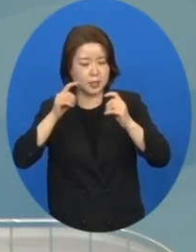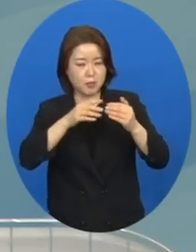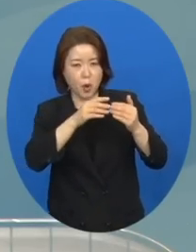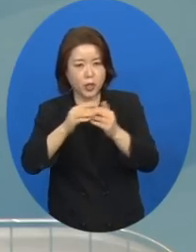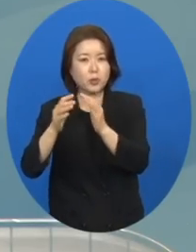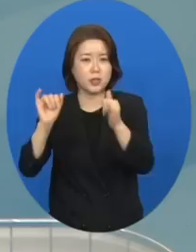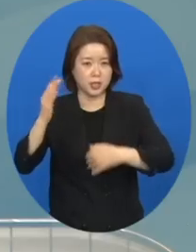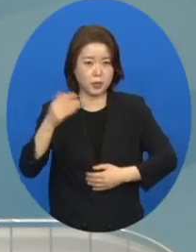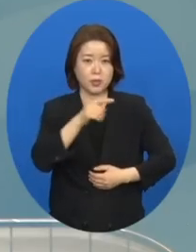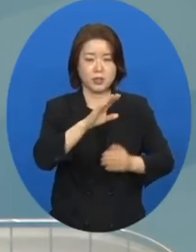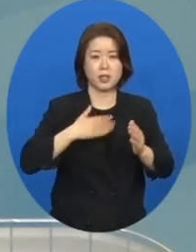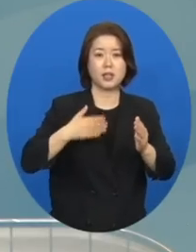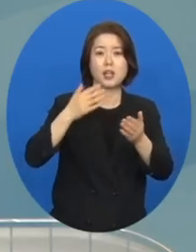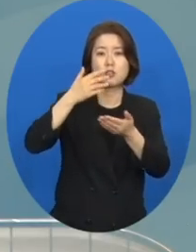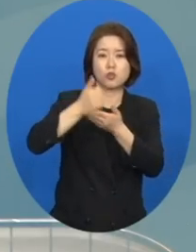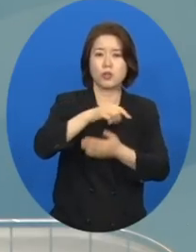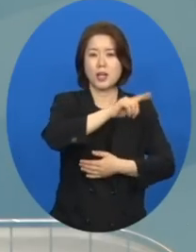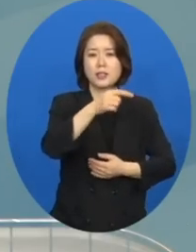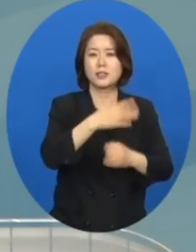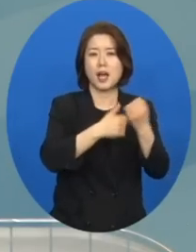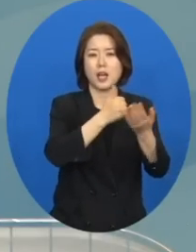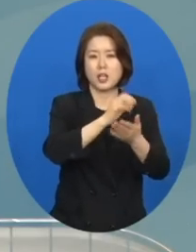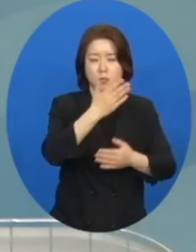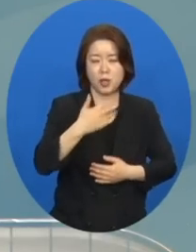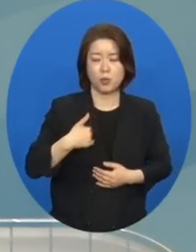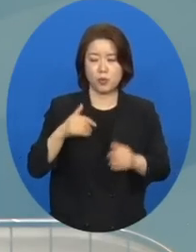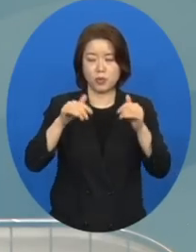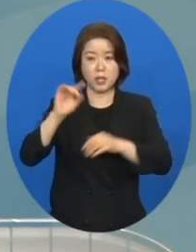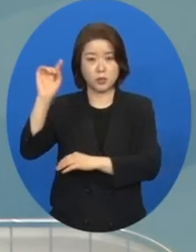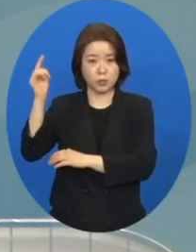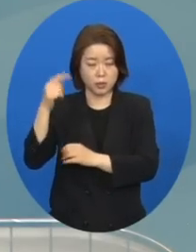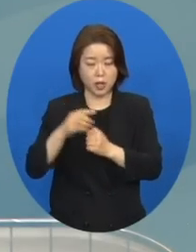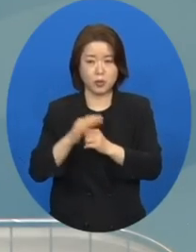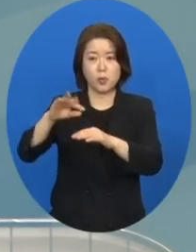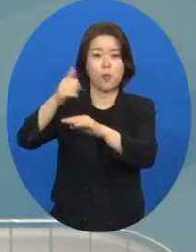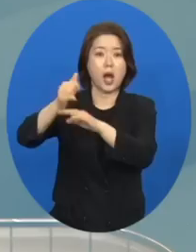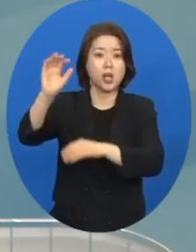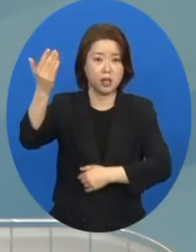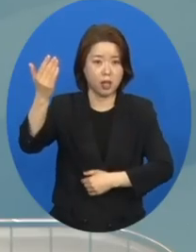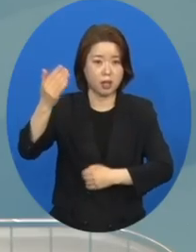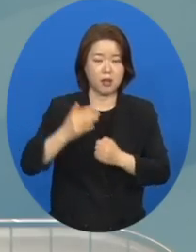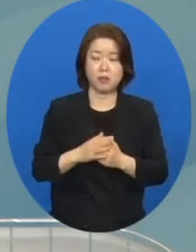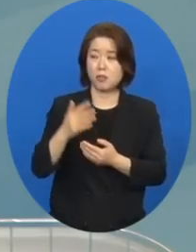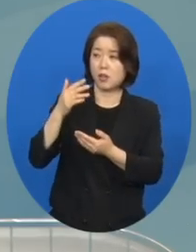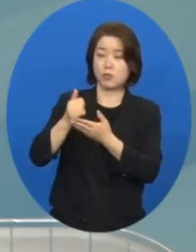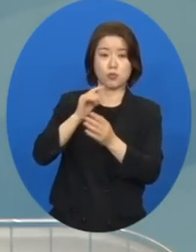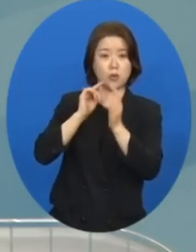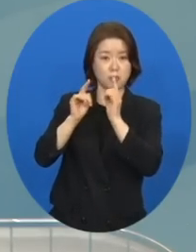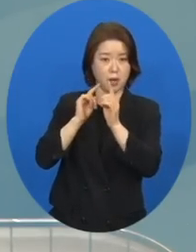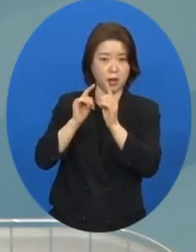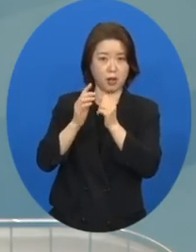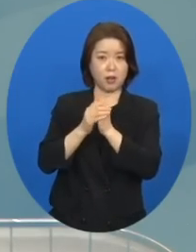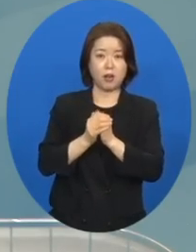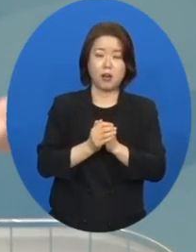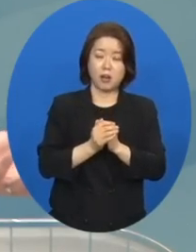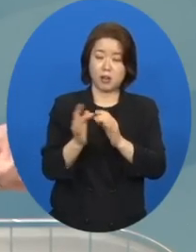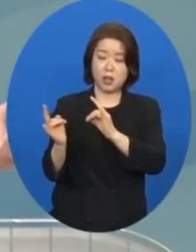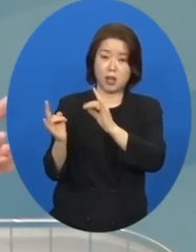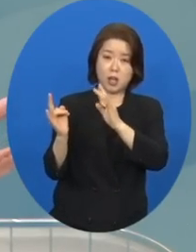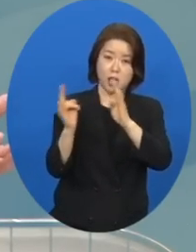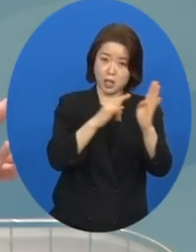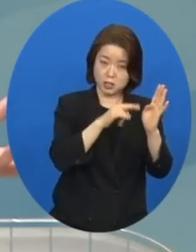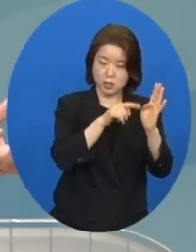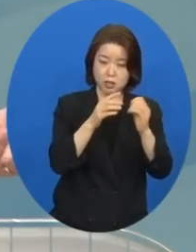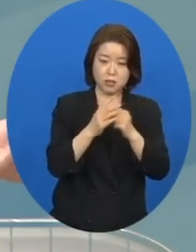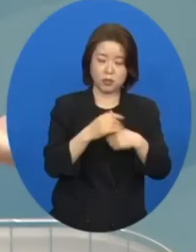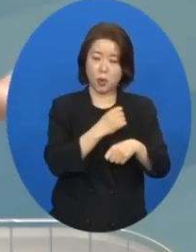하나님이 되고 내 좀 다윗은 그들의 왕이 될 것이다 나 추가 말해 애쓰게 에서는 포로기 즉 다윗이 축은 다음입니다